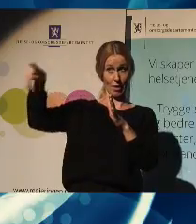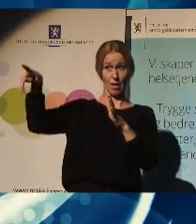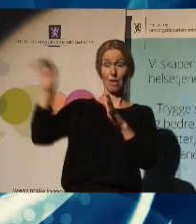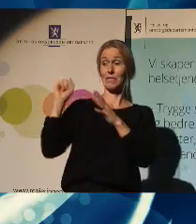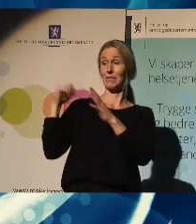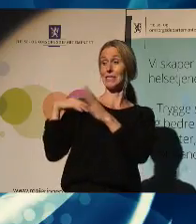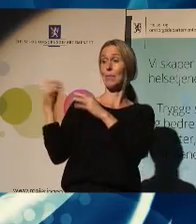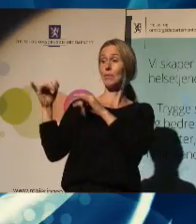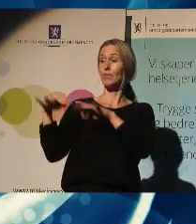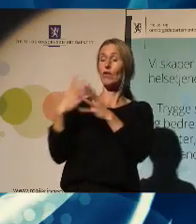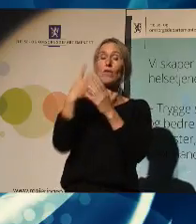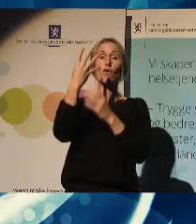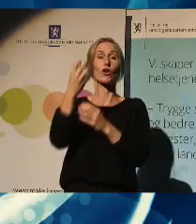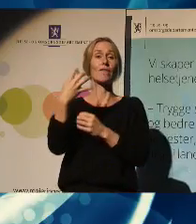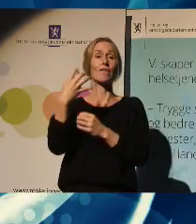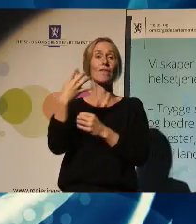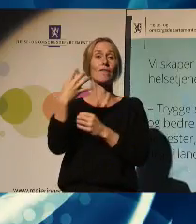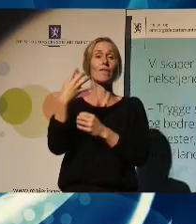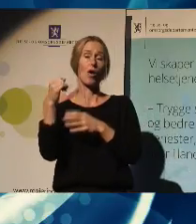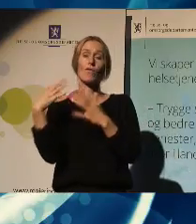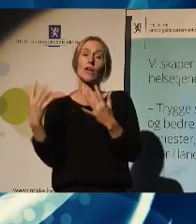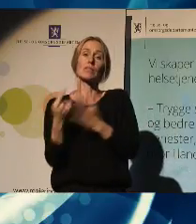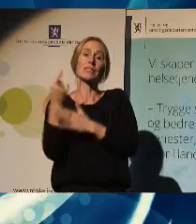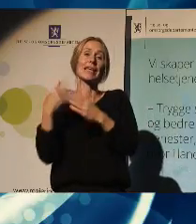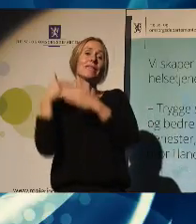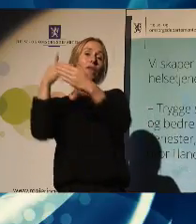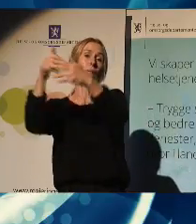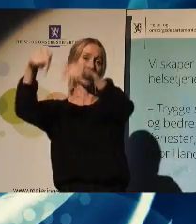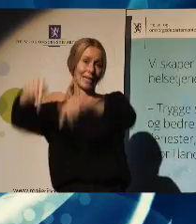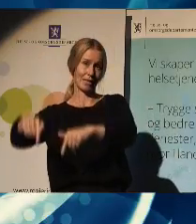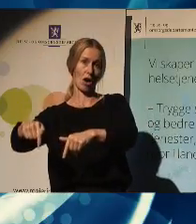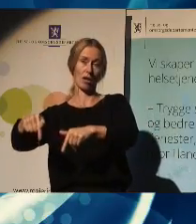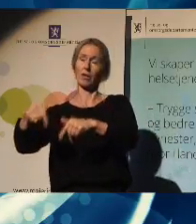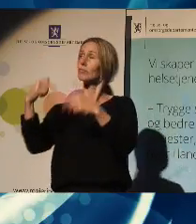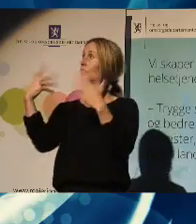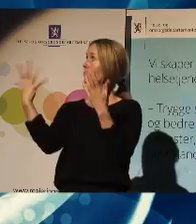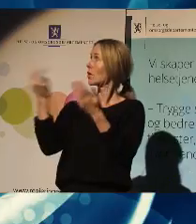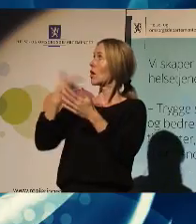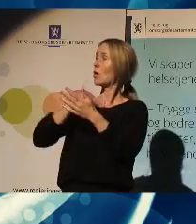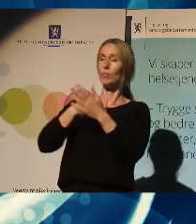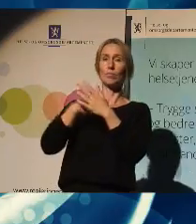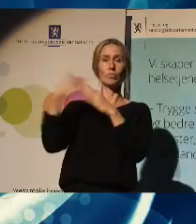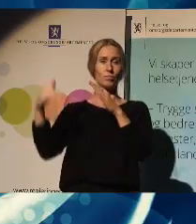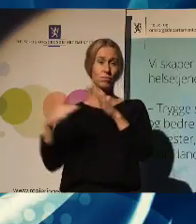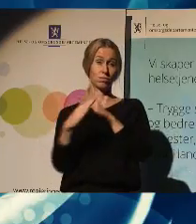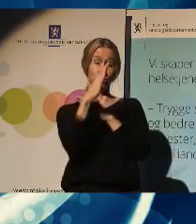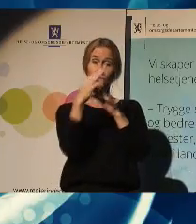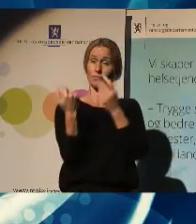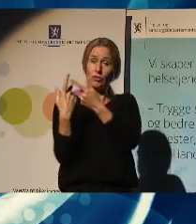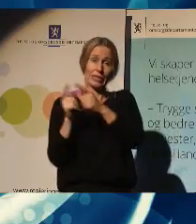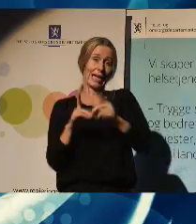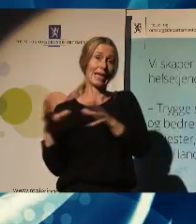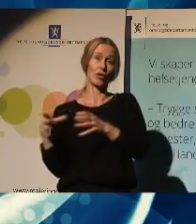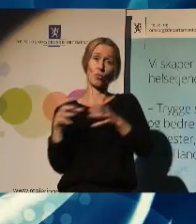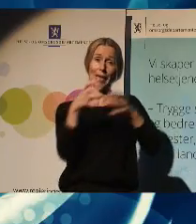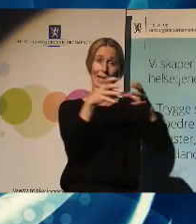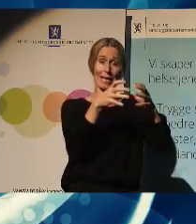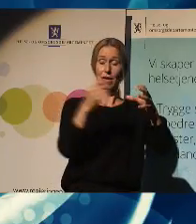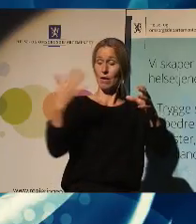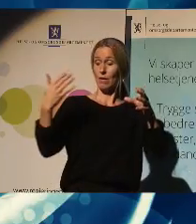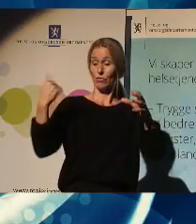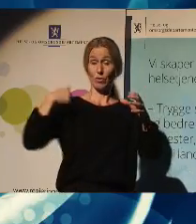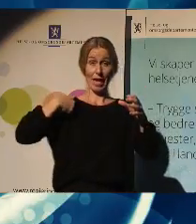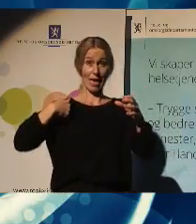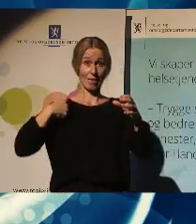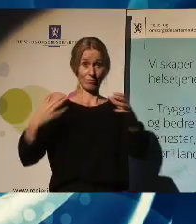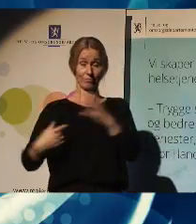fra 1945 og hva som har skjedd fram til i dag. Veldig masse forskjellige grupperinger. Når jeg var ung, så